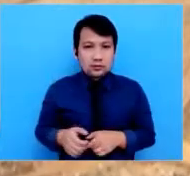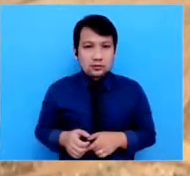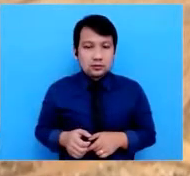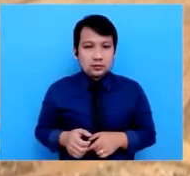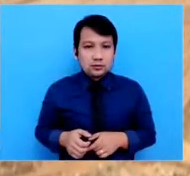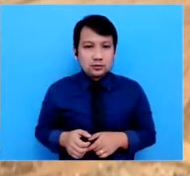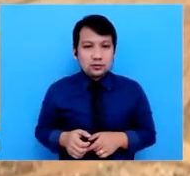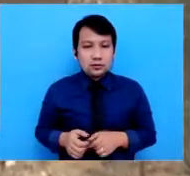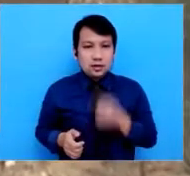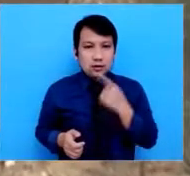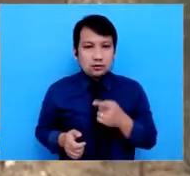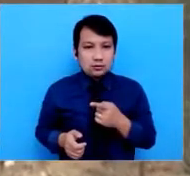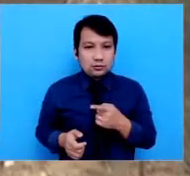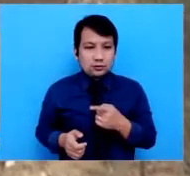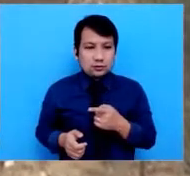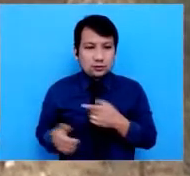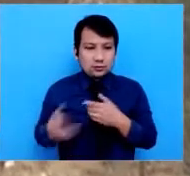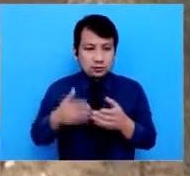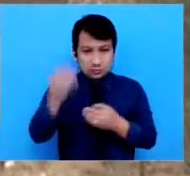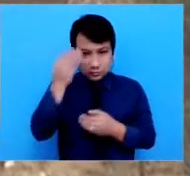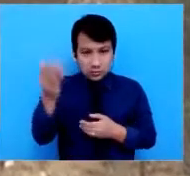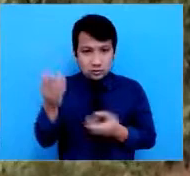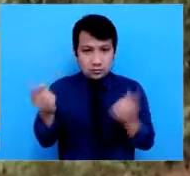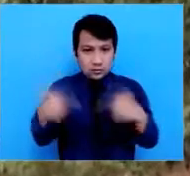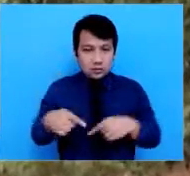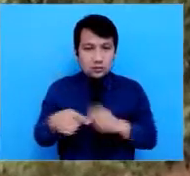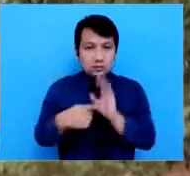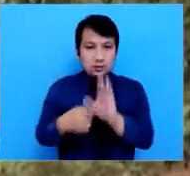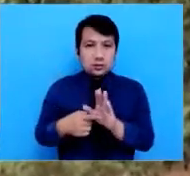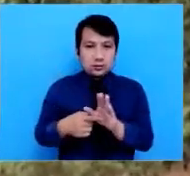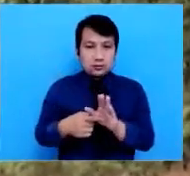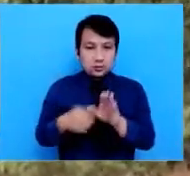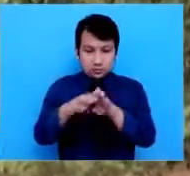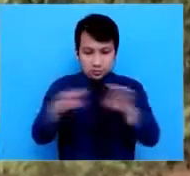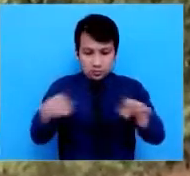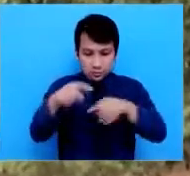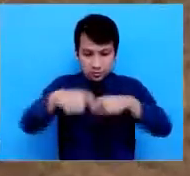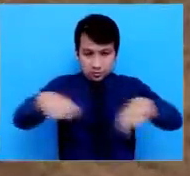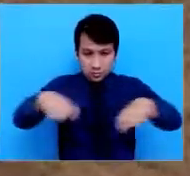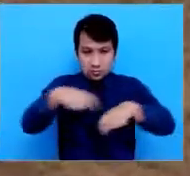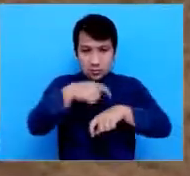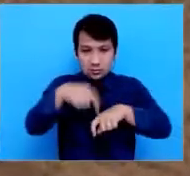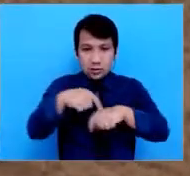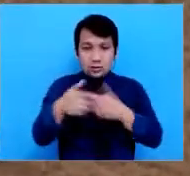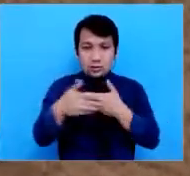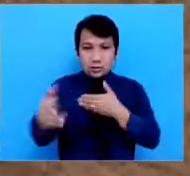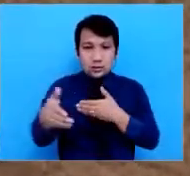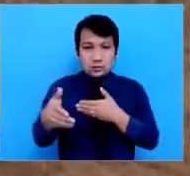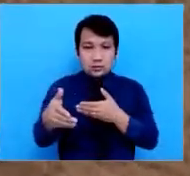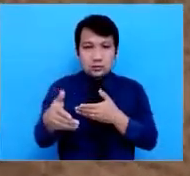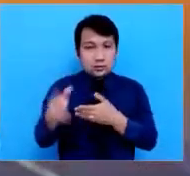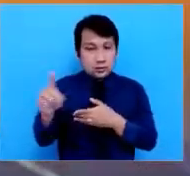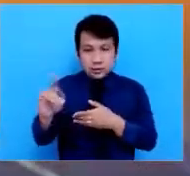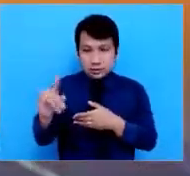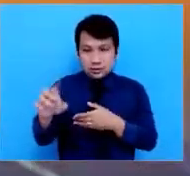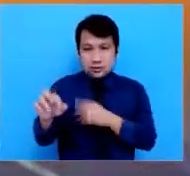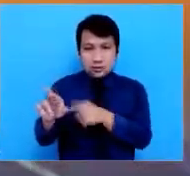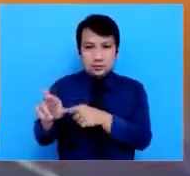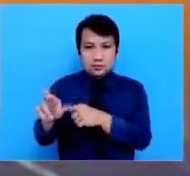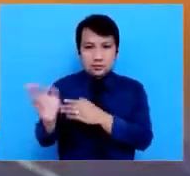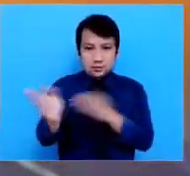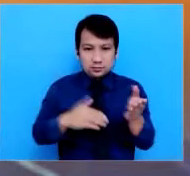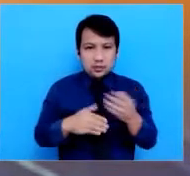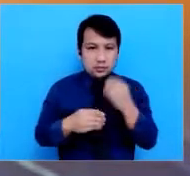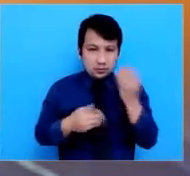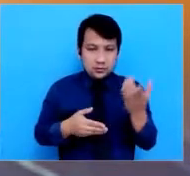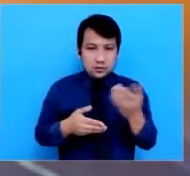4 na taon mula nang ipatupad sa bansa ang ban sa open pit mining, binabawi na ito ngayon ng DENR. Sa ilalim